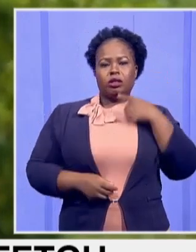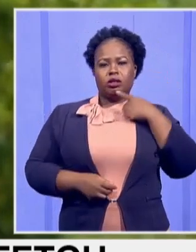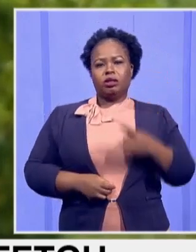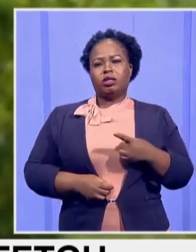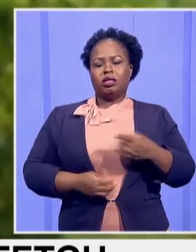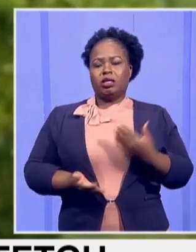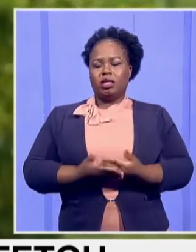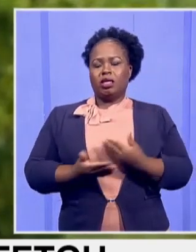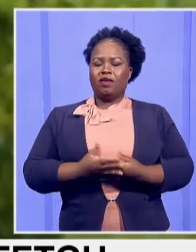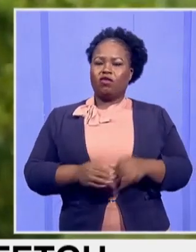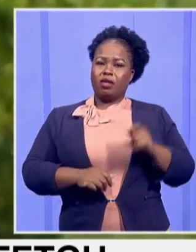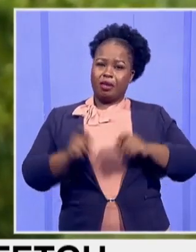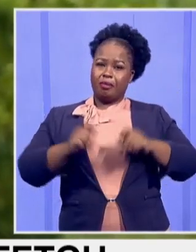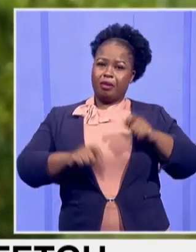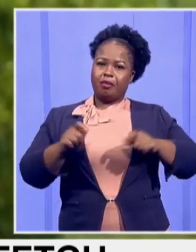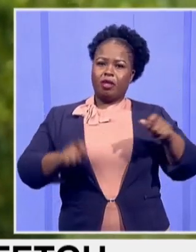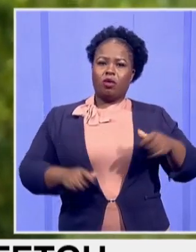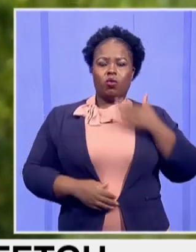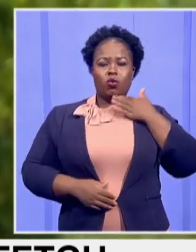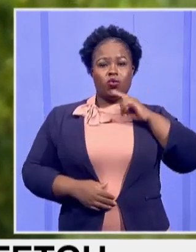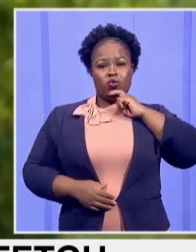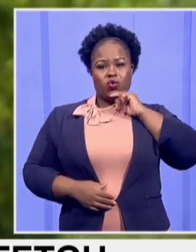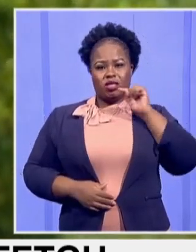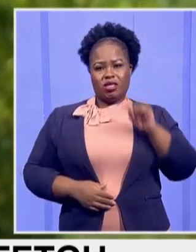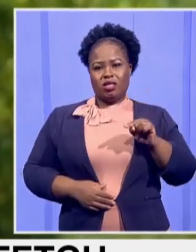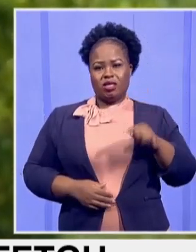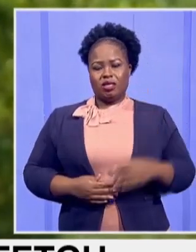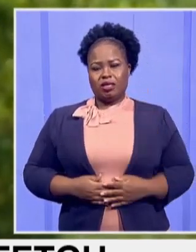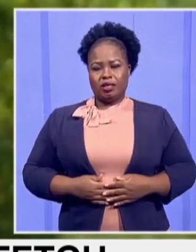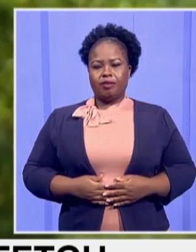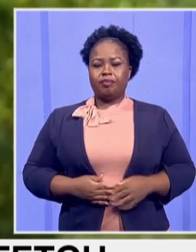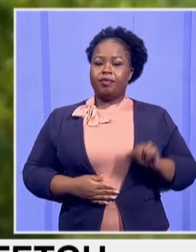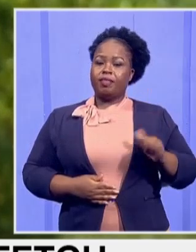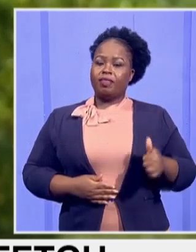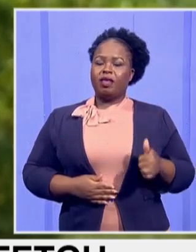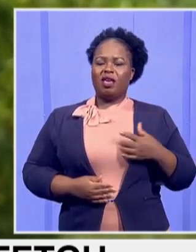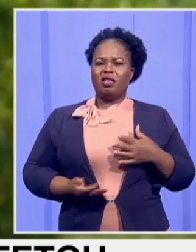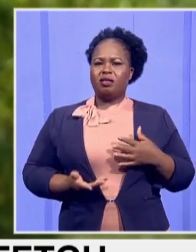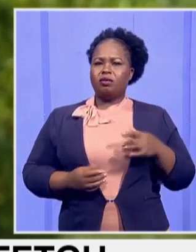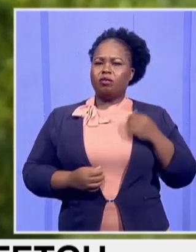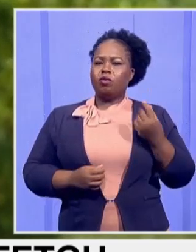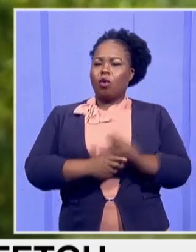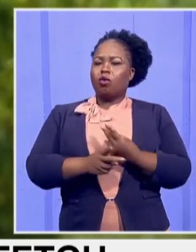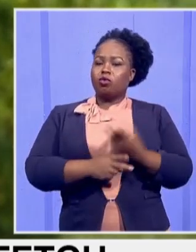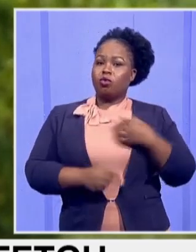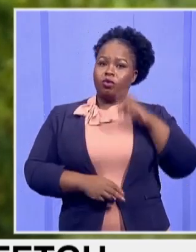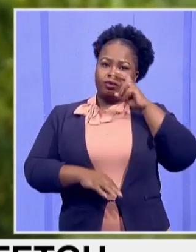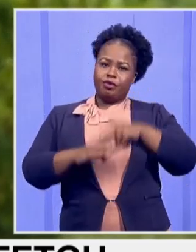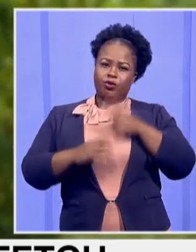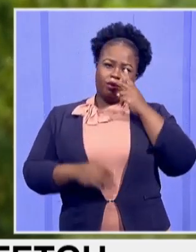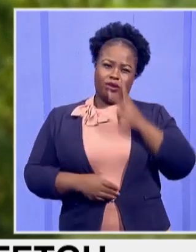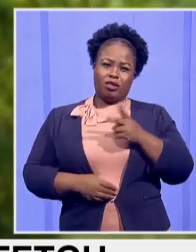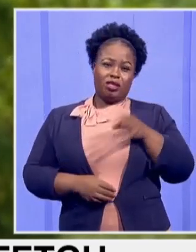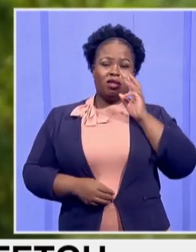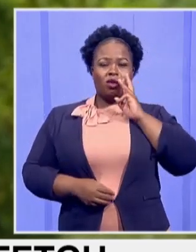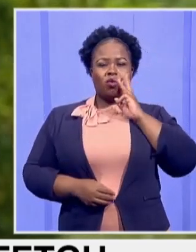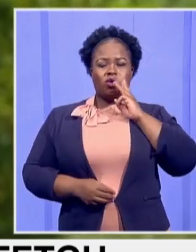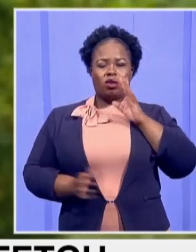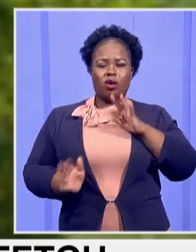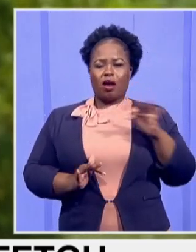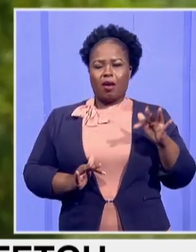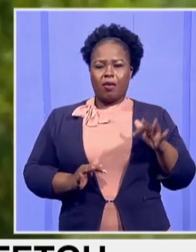vir menslike gebruik. En sedert verlede week voorsien is water aan die inwoners van Warrenton.